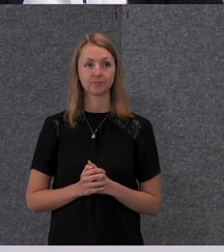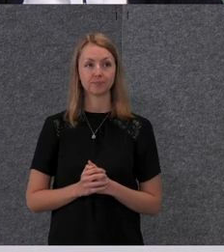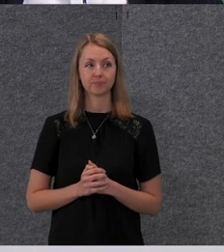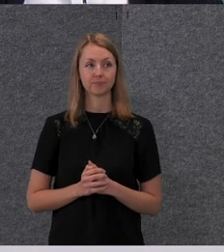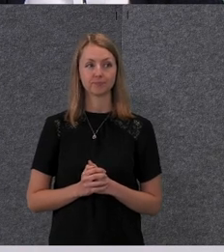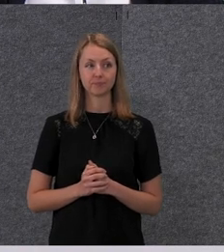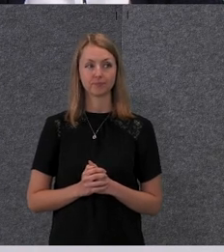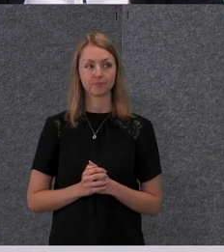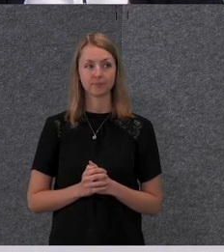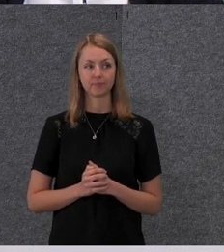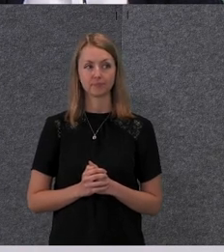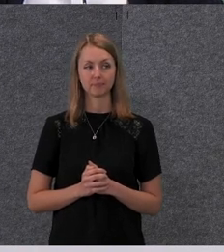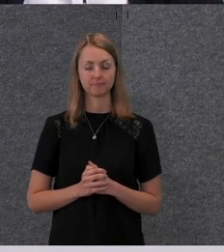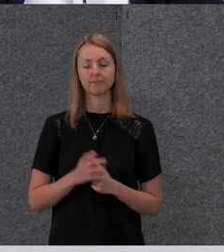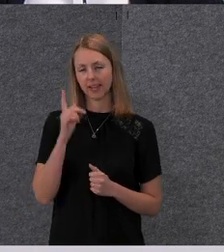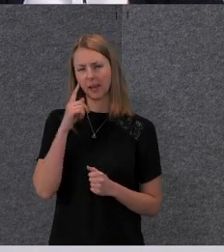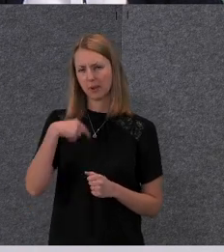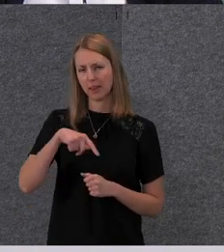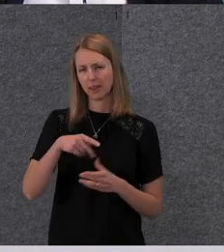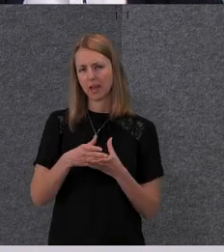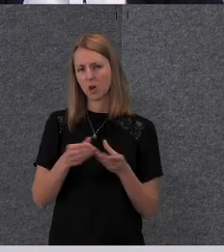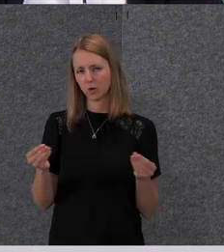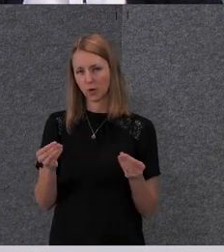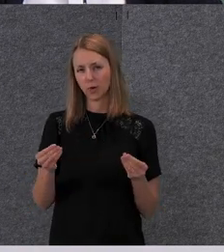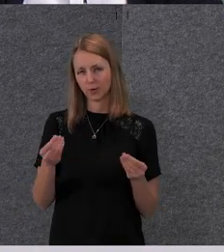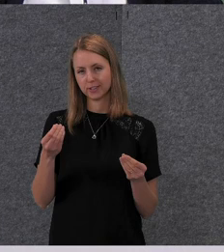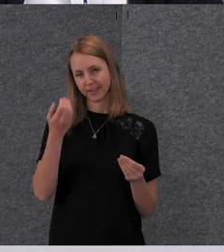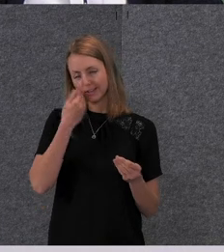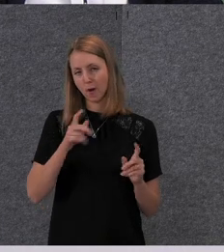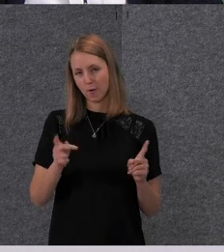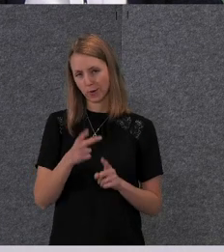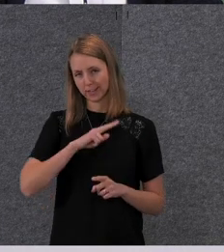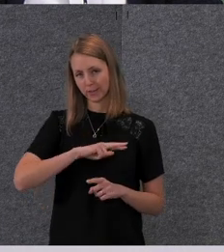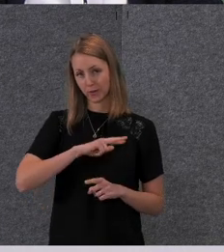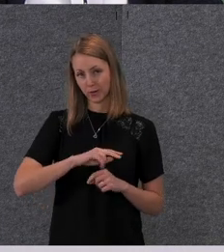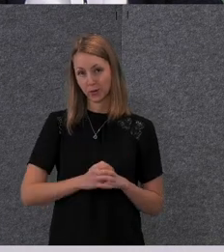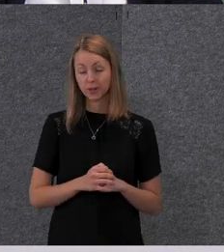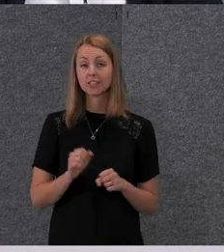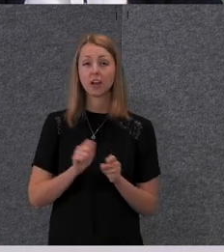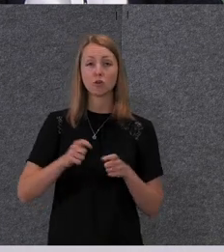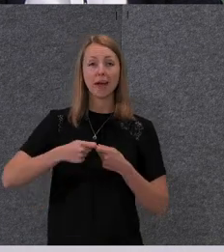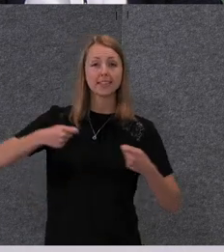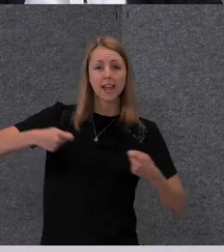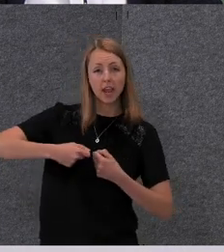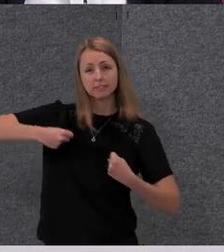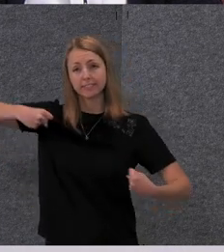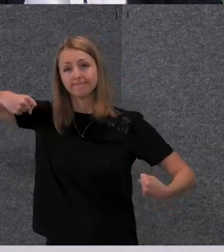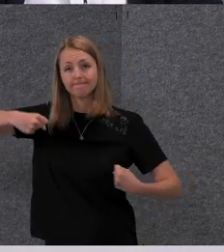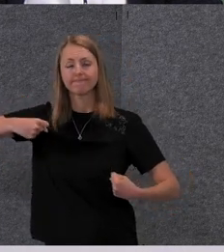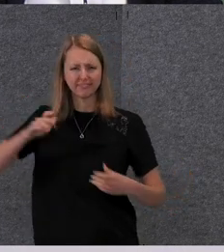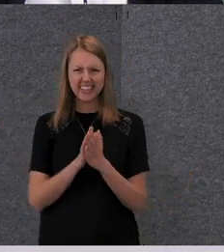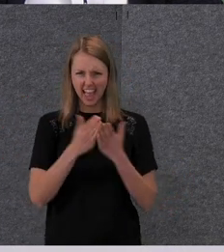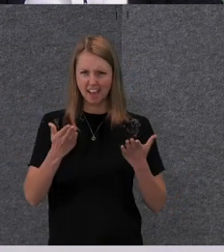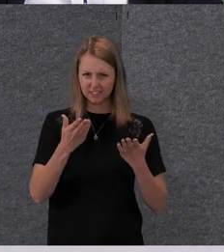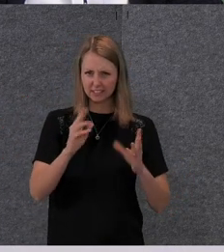Das läuft jetzt auch gleich sicherlich. Einen kurzen Moment noch. Ihr könnt schon mal eine Dehnübung machen aus dem schönen